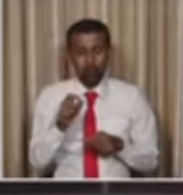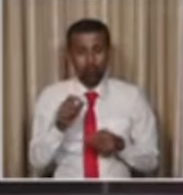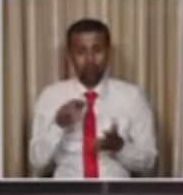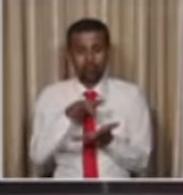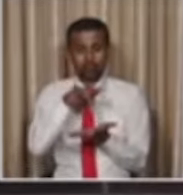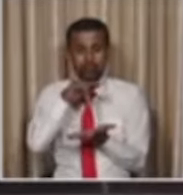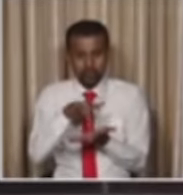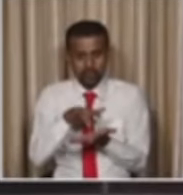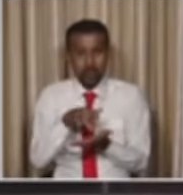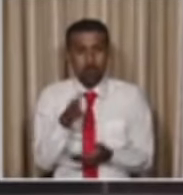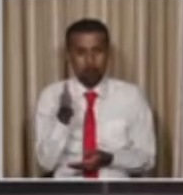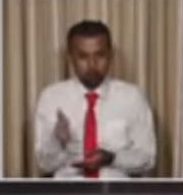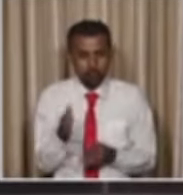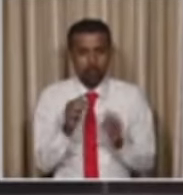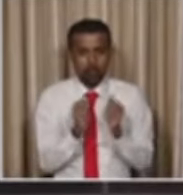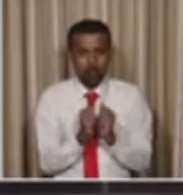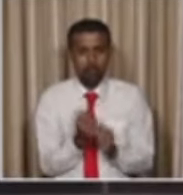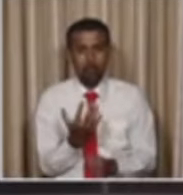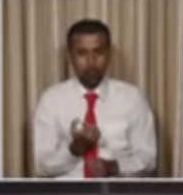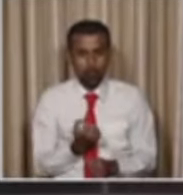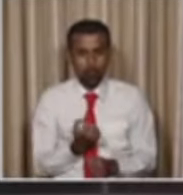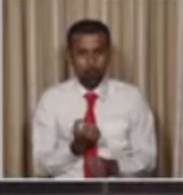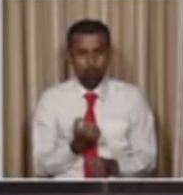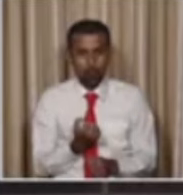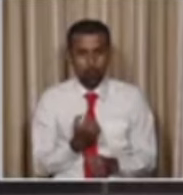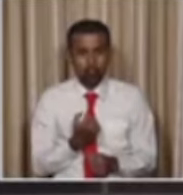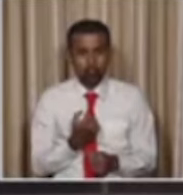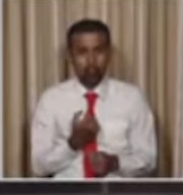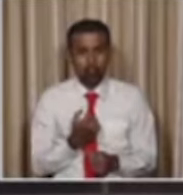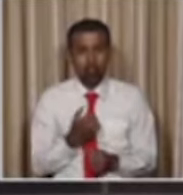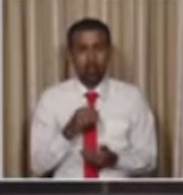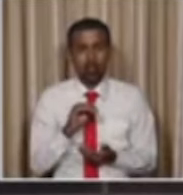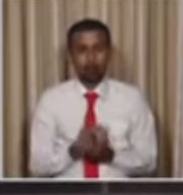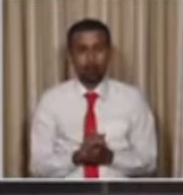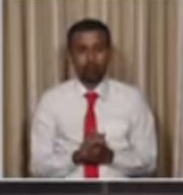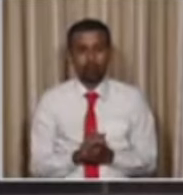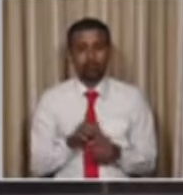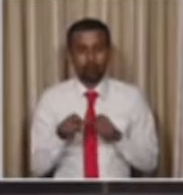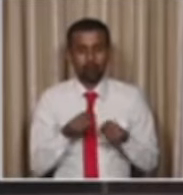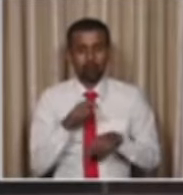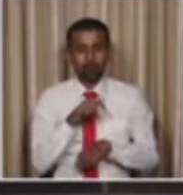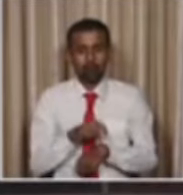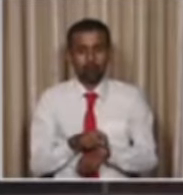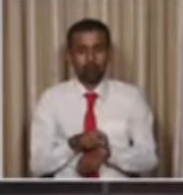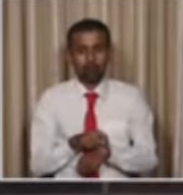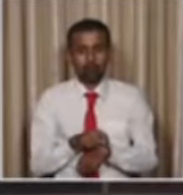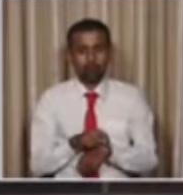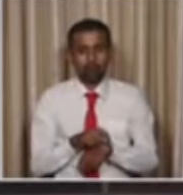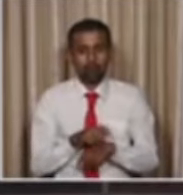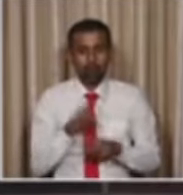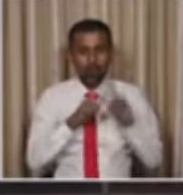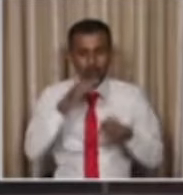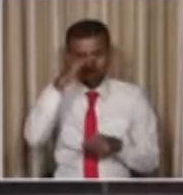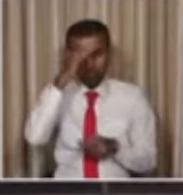අපක්ෂපාතීව මෙතන කටයුතු කරන්න ඕන කියන එක පිළිබඳව ලොකු සම්මතයක් තියෙනවා. එබඳු අවස්ථාවකදී